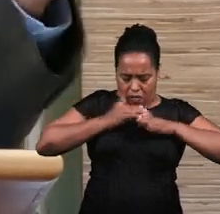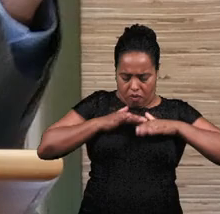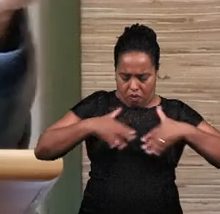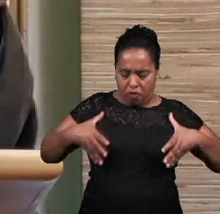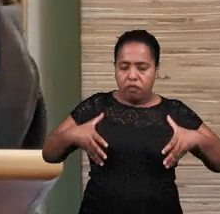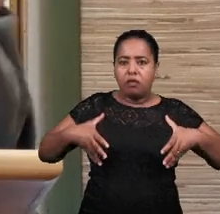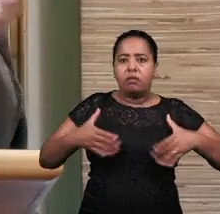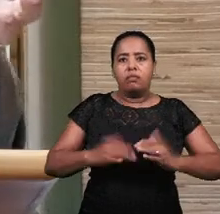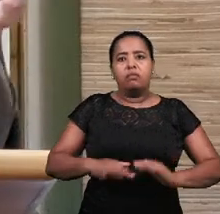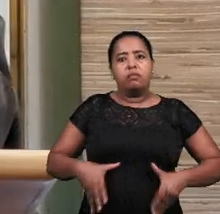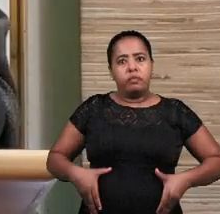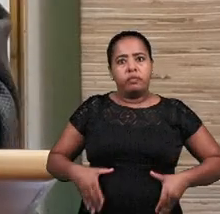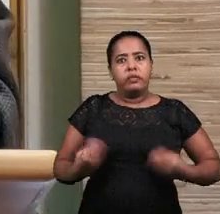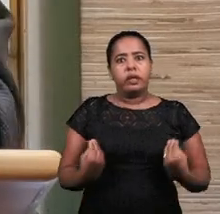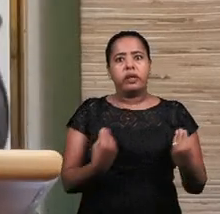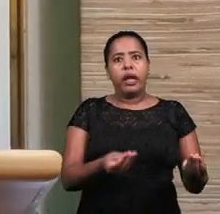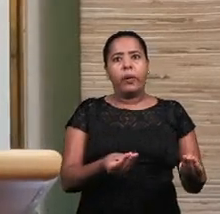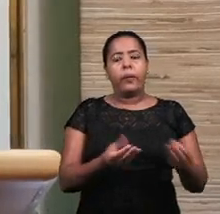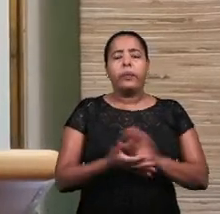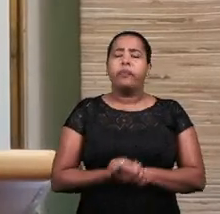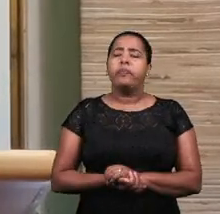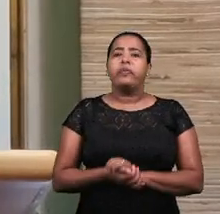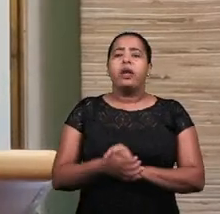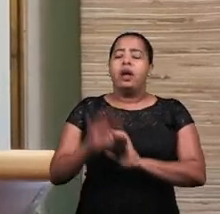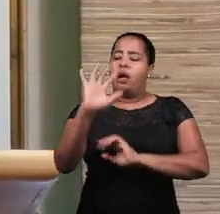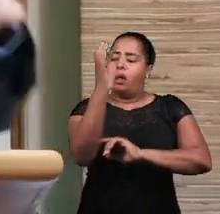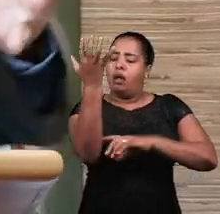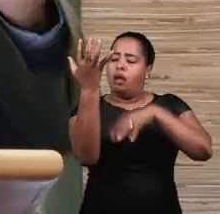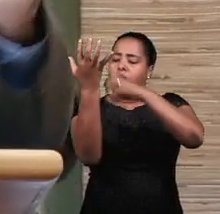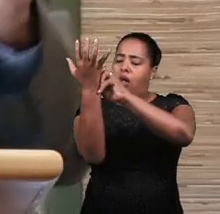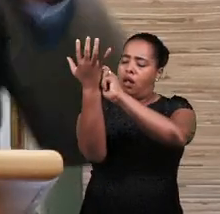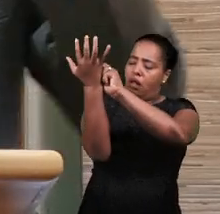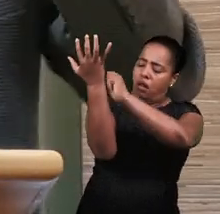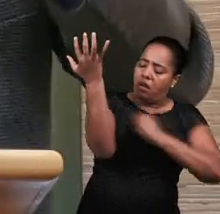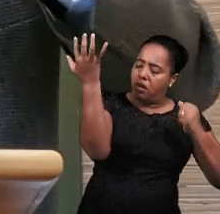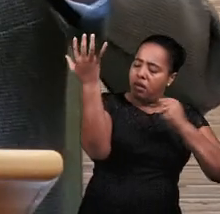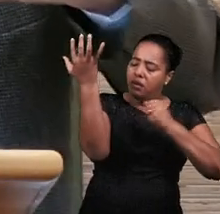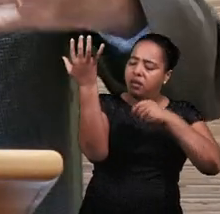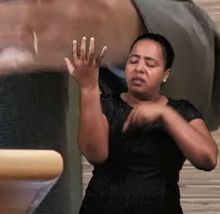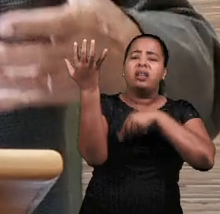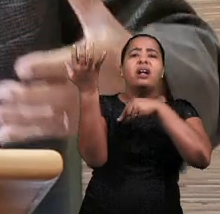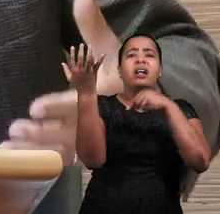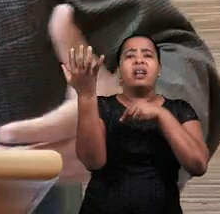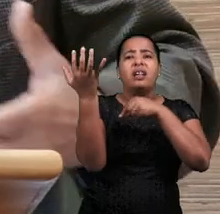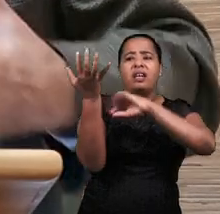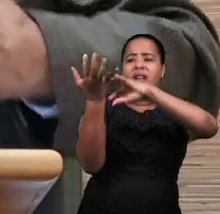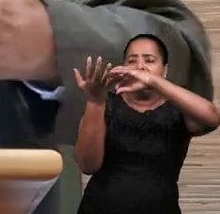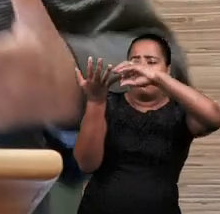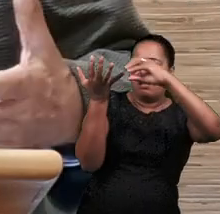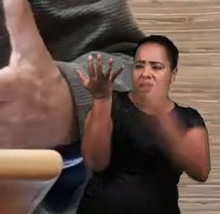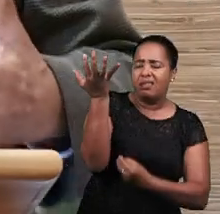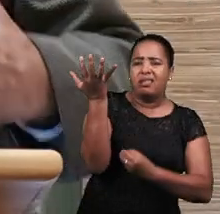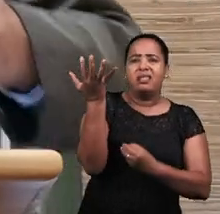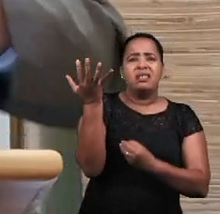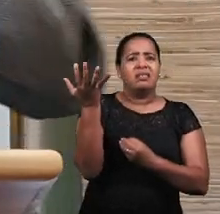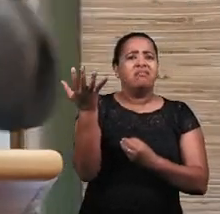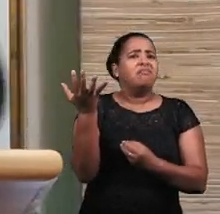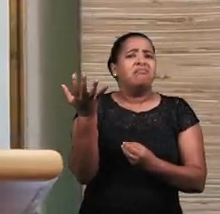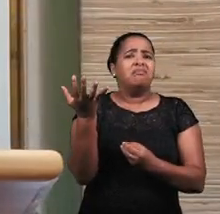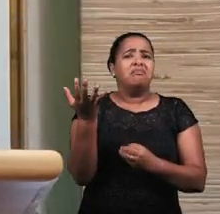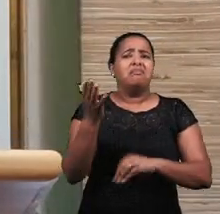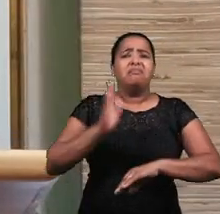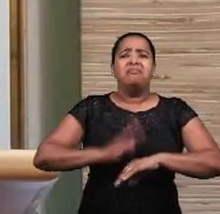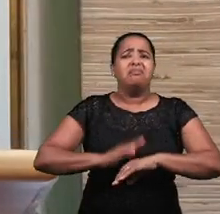Donc, les feuilles de figuier, je ne sais pas si c'est exactement figuier, je ne me rappelle pas très bien, c'était des choses que l'homme